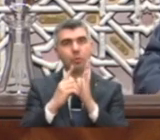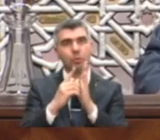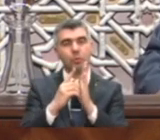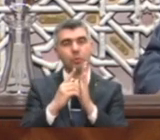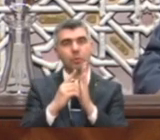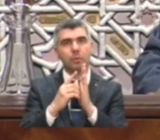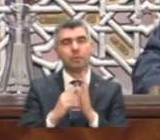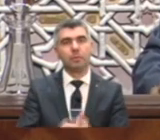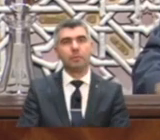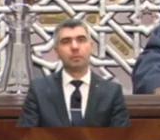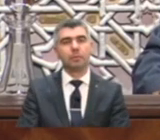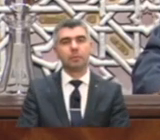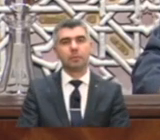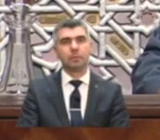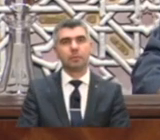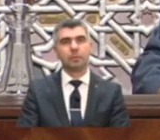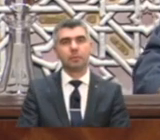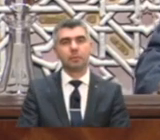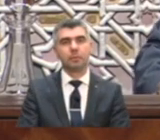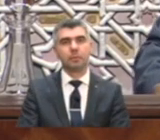103 اسمعي تماي مورا الزلف اللون